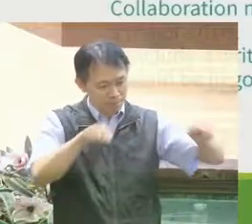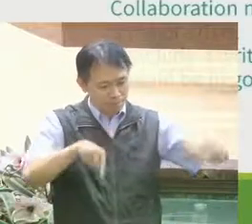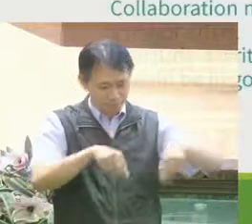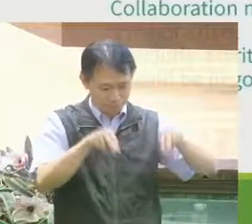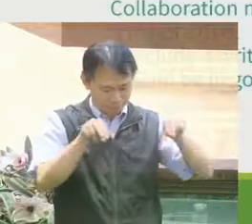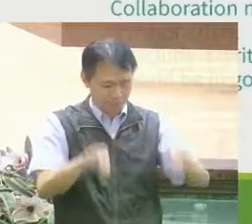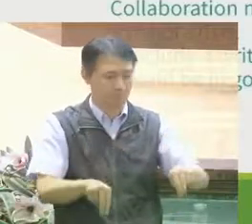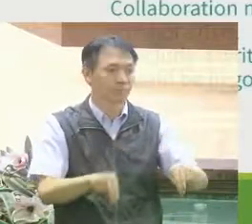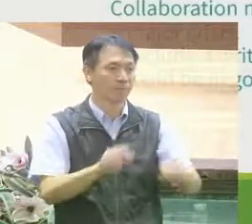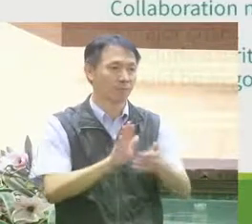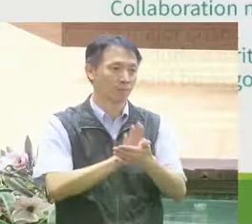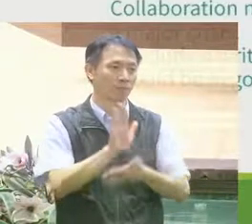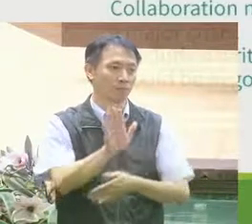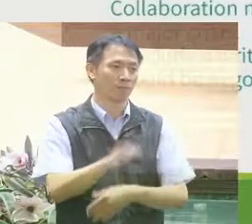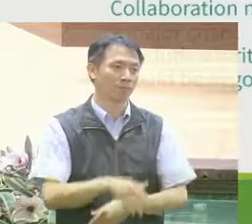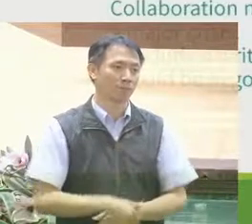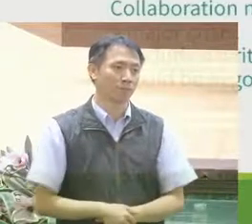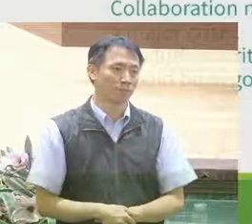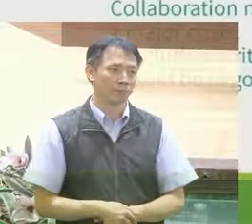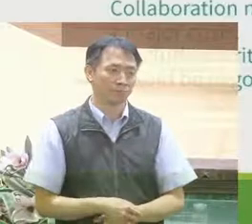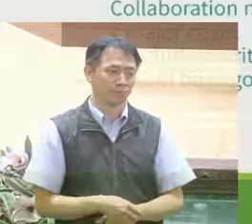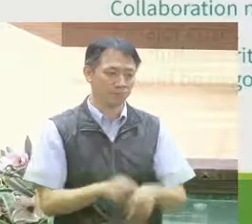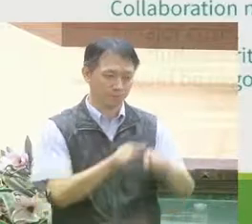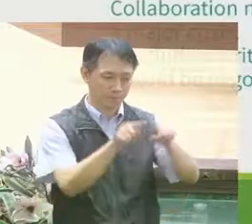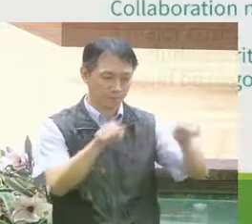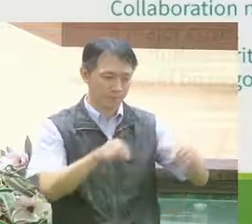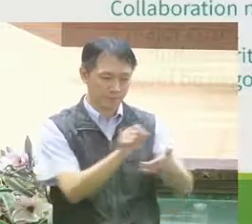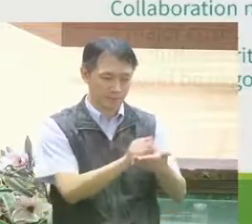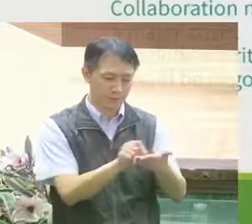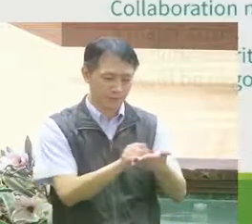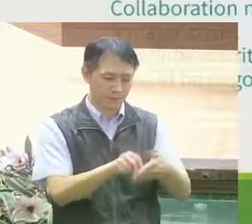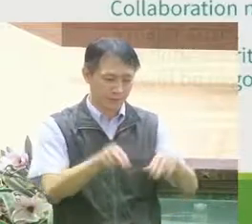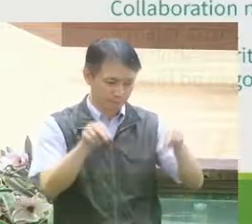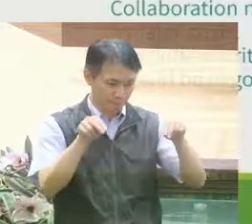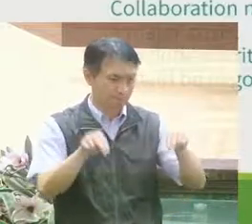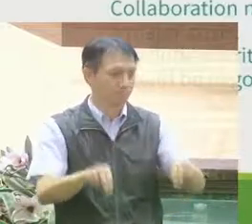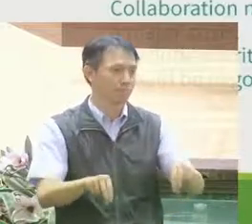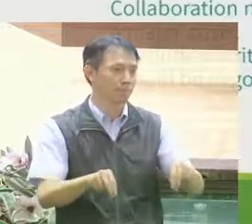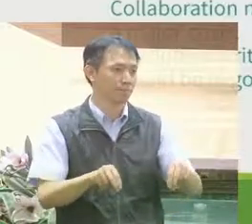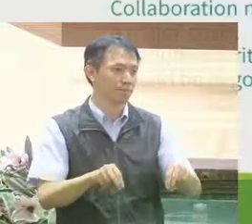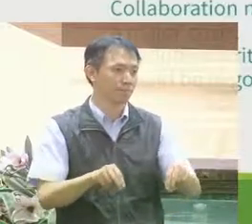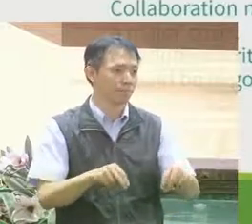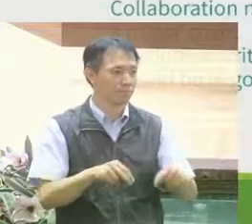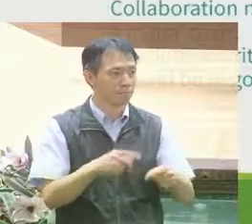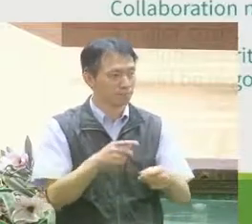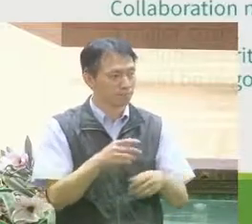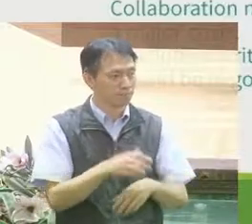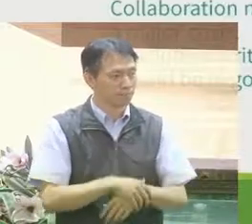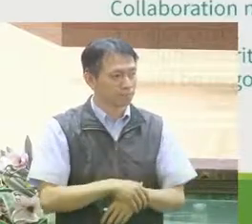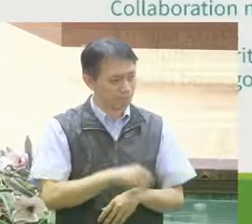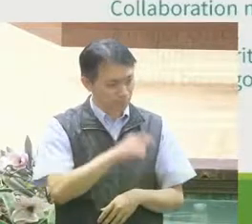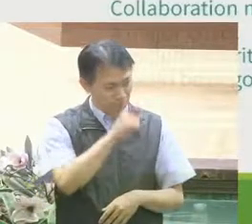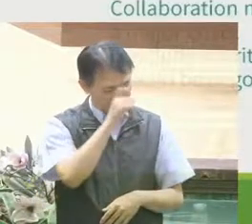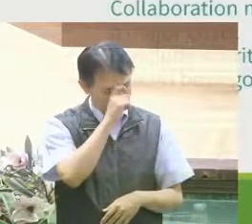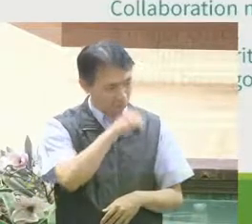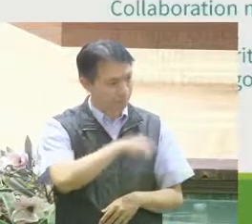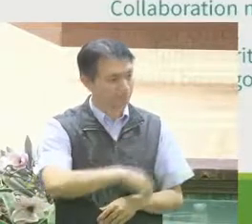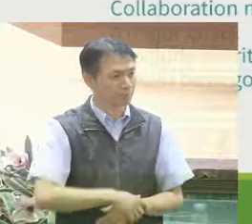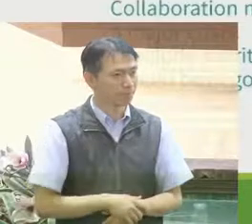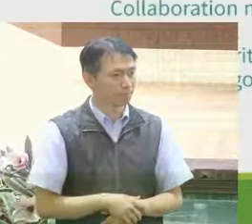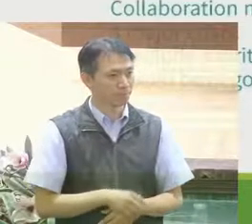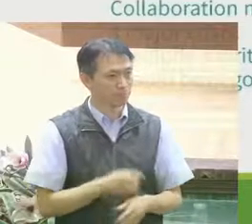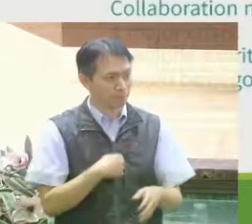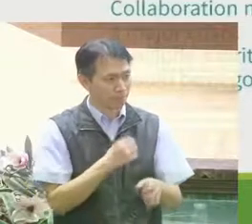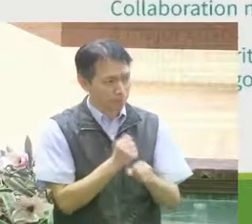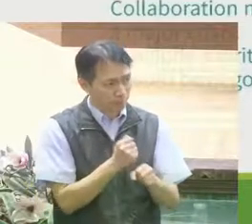议。签白字黑字的协议不一定能够令人舒服，但在重要的工作上我